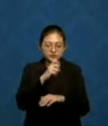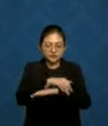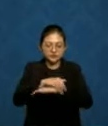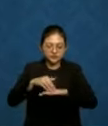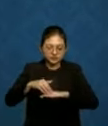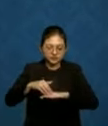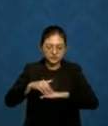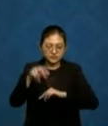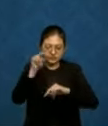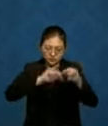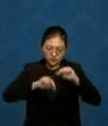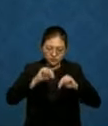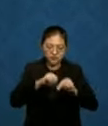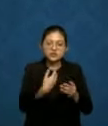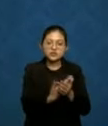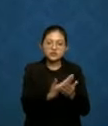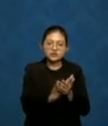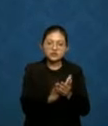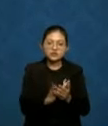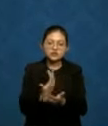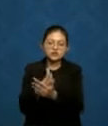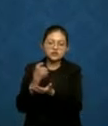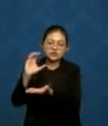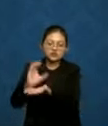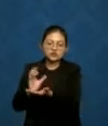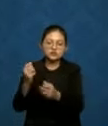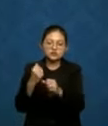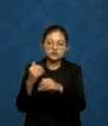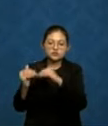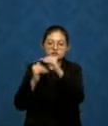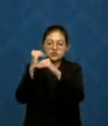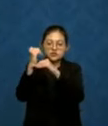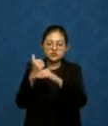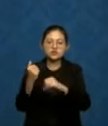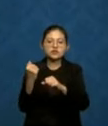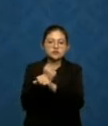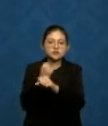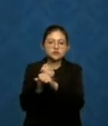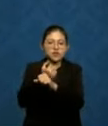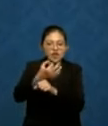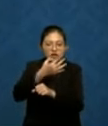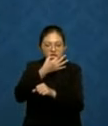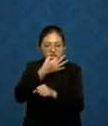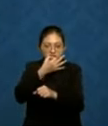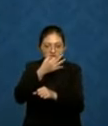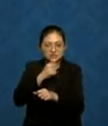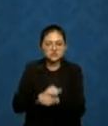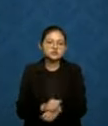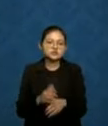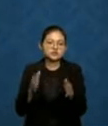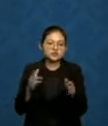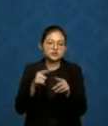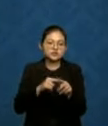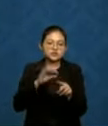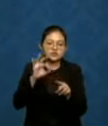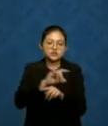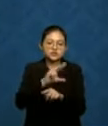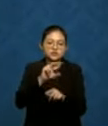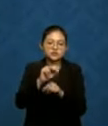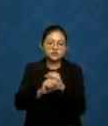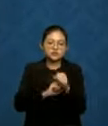รายงานการเงินในส่วนของกองทุนพัฒนาฝีมือแรงงานกรมพัฒนาฝีมือแรงงานปีสิ้นสุด 30กันยายน